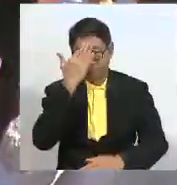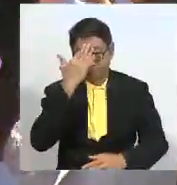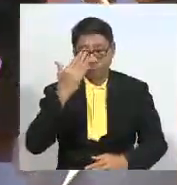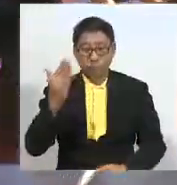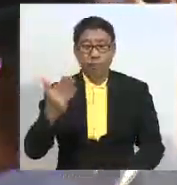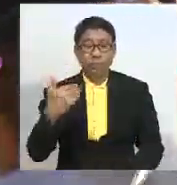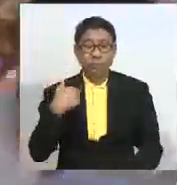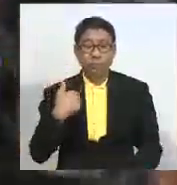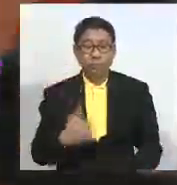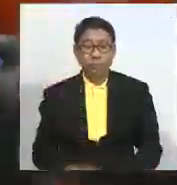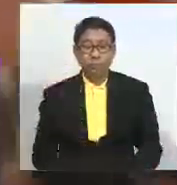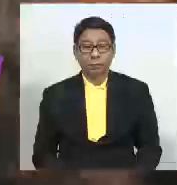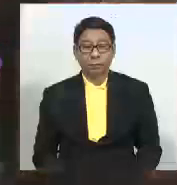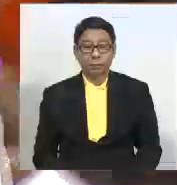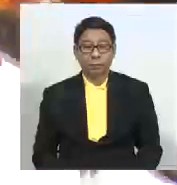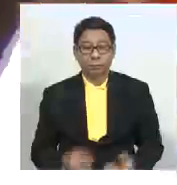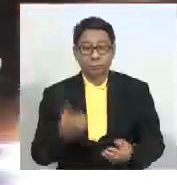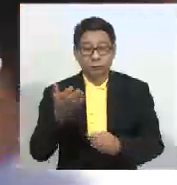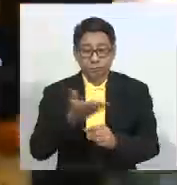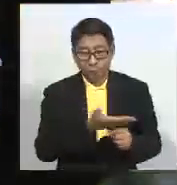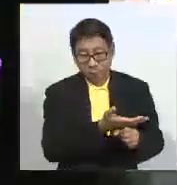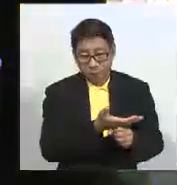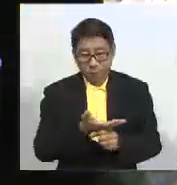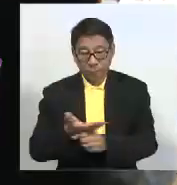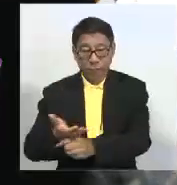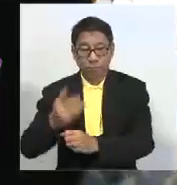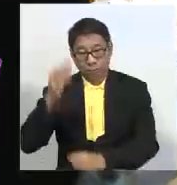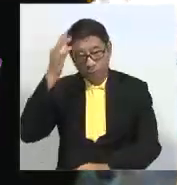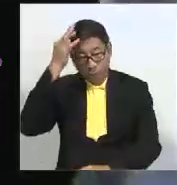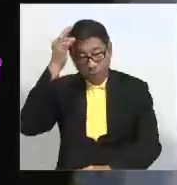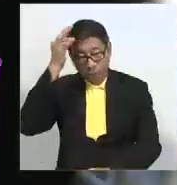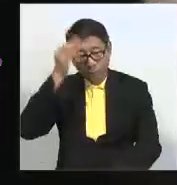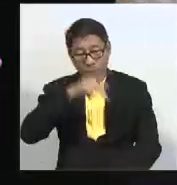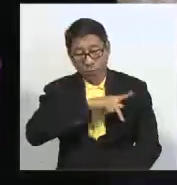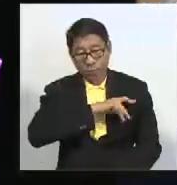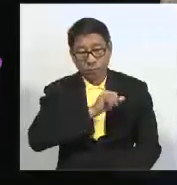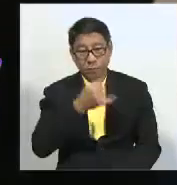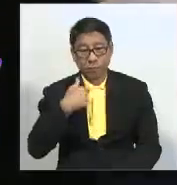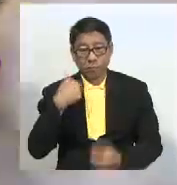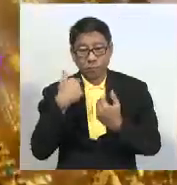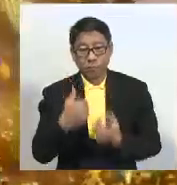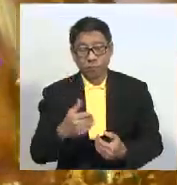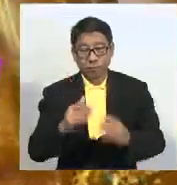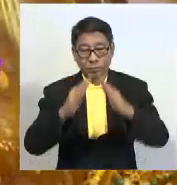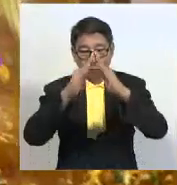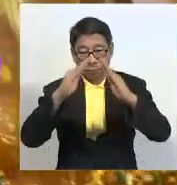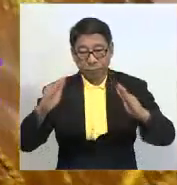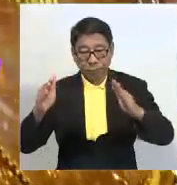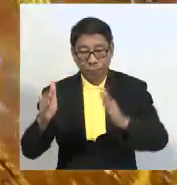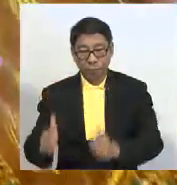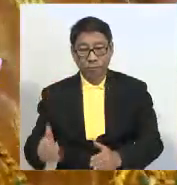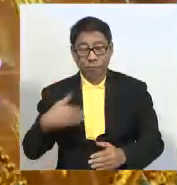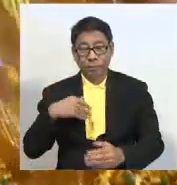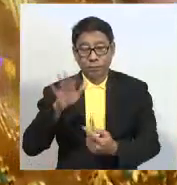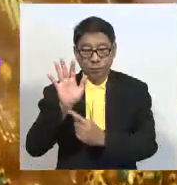นค่ะจากนั้นอัญเชิญพระบรมเกศาธาตุประดิษฐานบนแท่นบุษบกภายในตำหนักเพชรพ